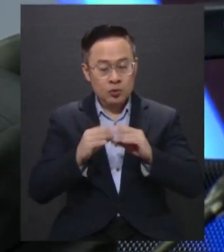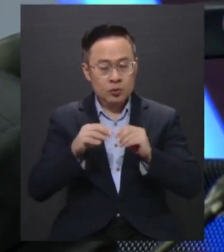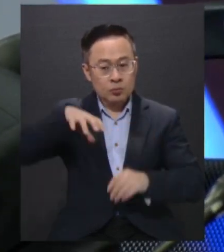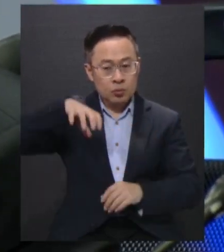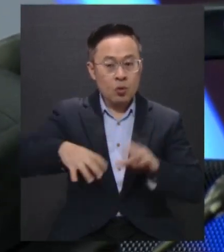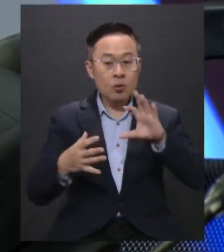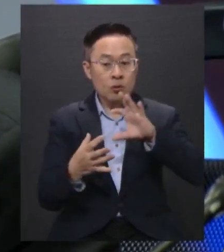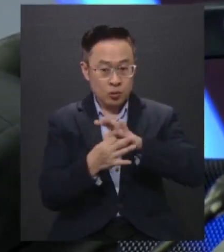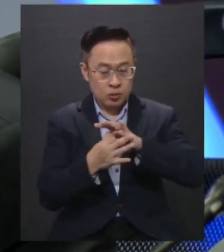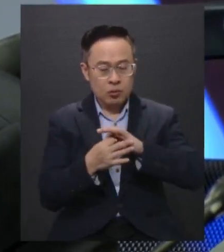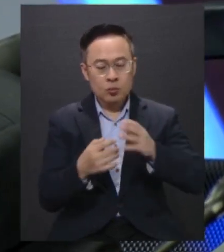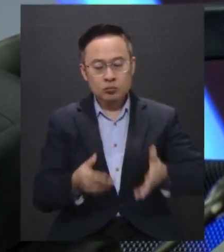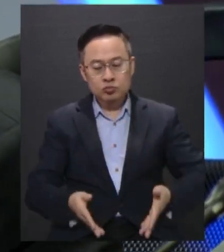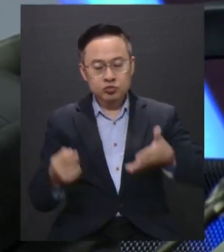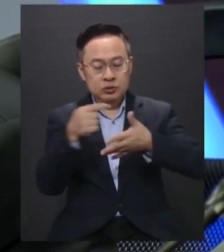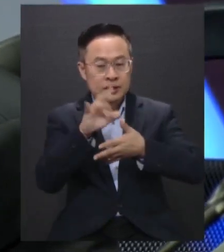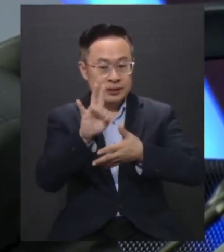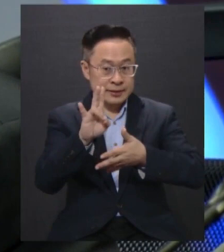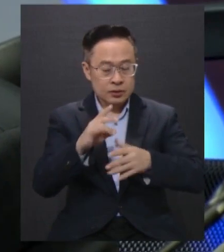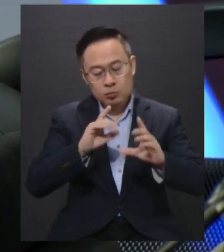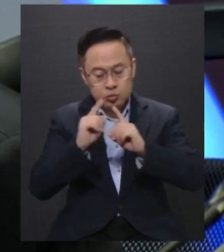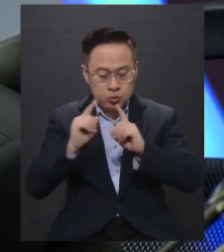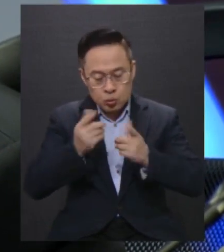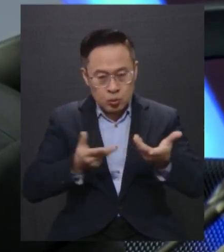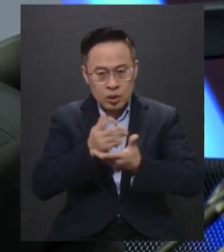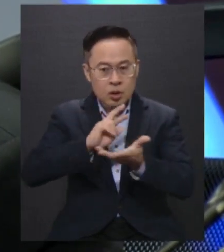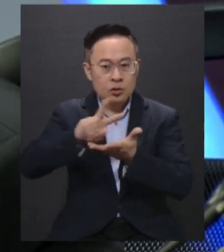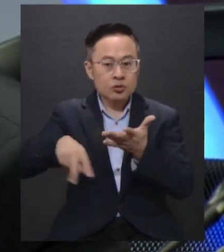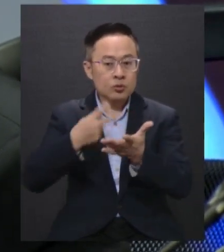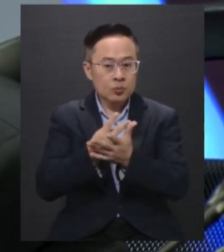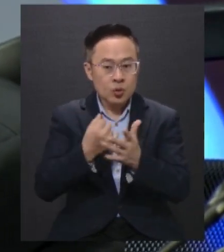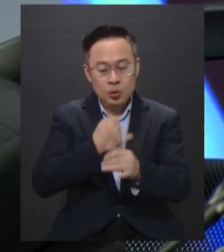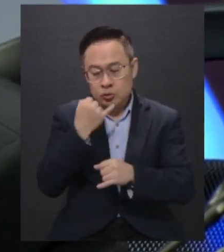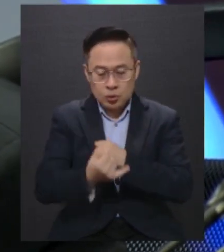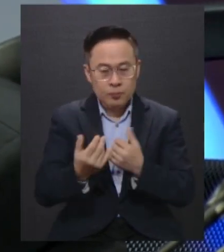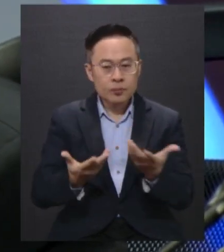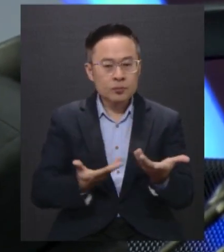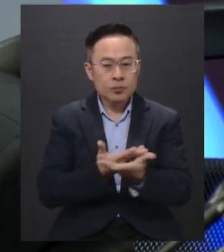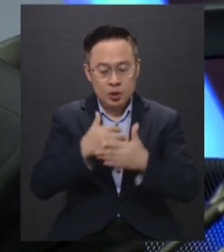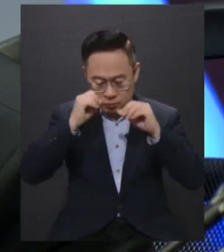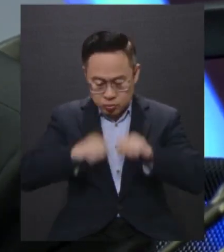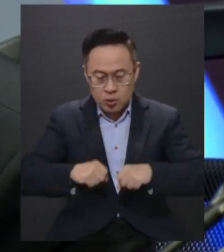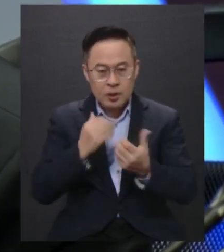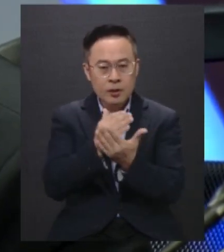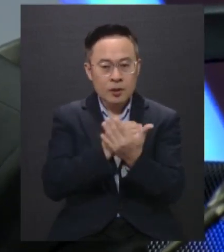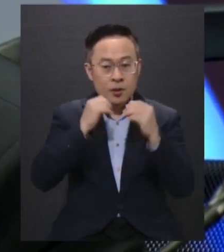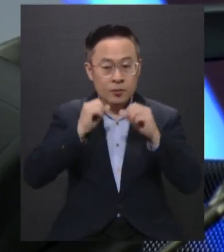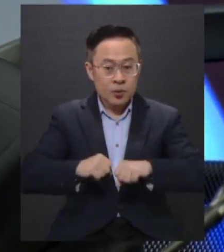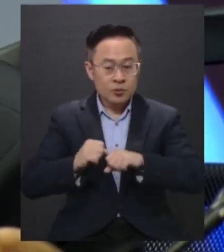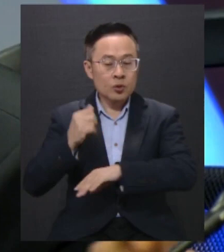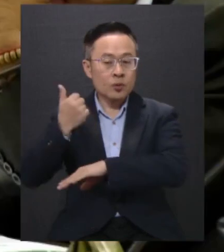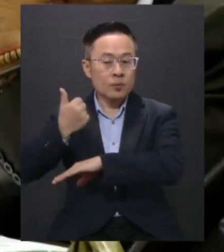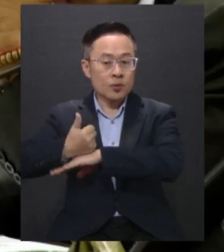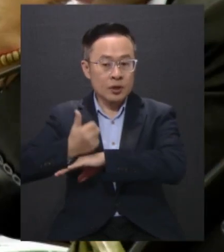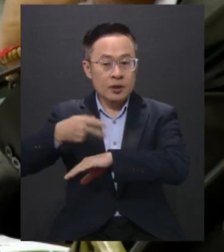การกีฬาแห่งประเทศไทยซึ่งการประชุมใช้เวลาราว2ชั่วโมงจึงได้ข้อสรุปค่ะจากคุณพิมลศรีวิกร